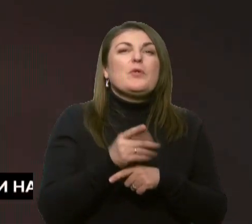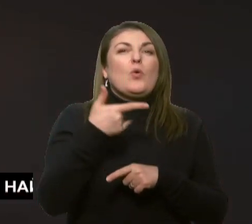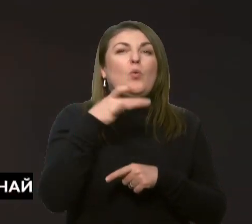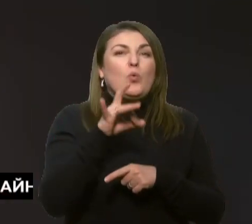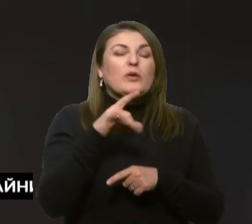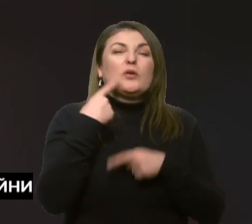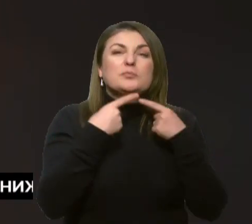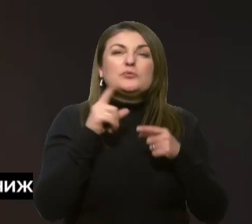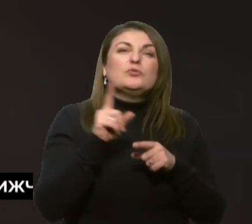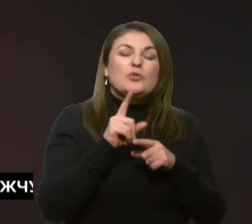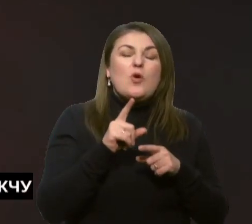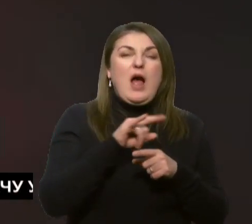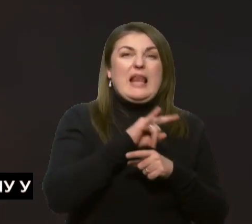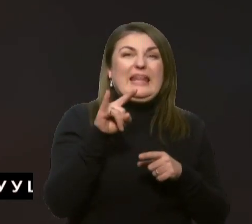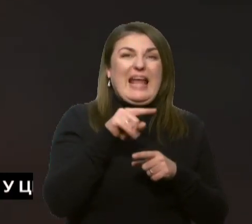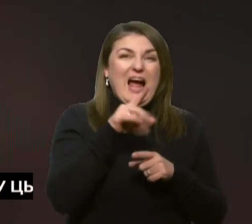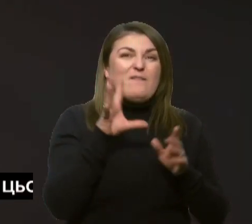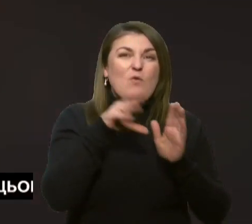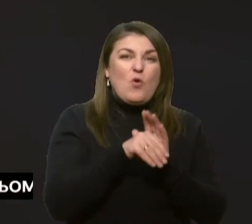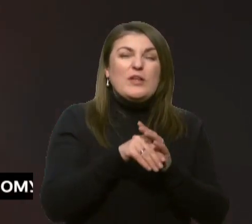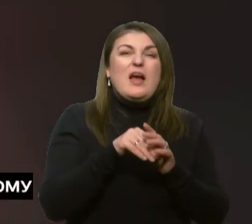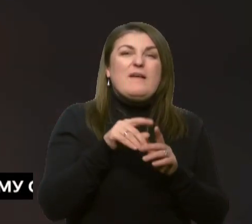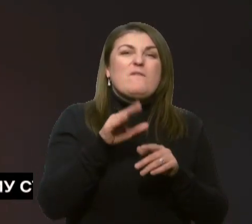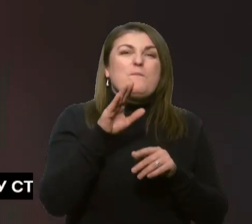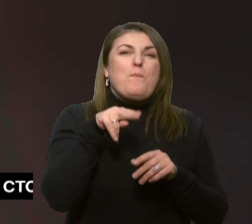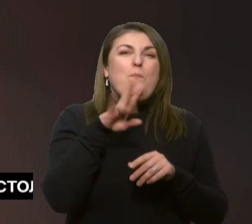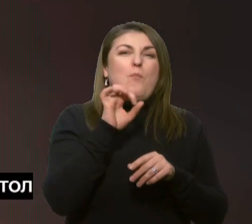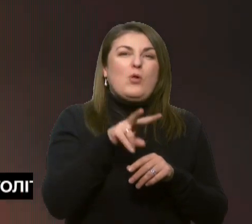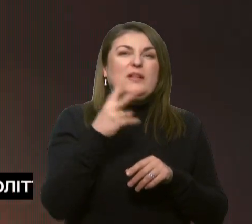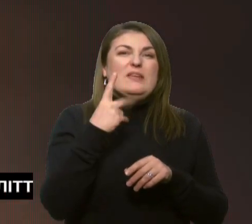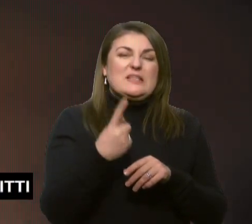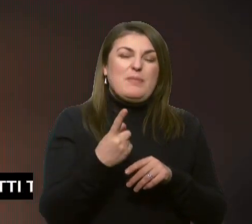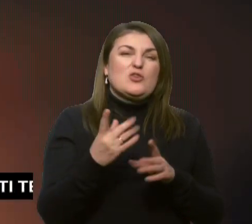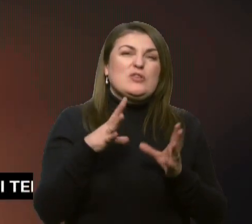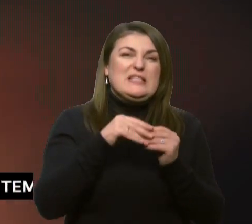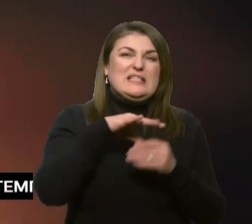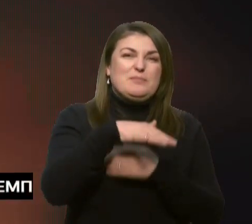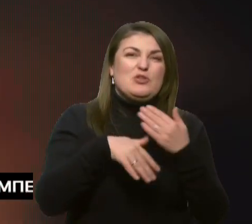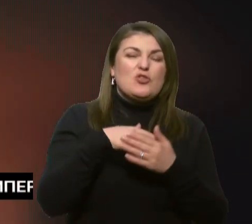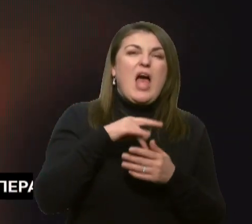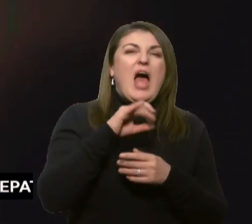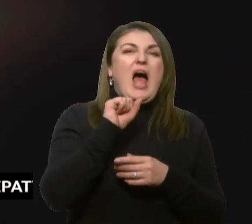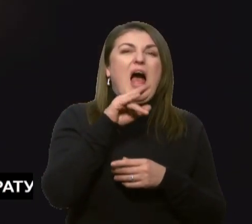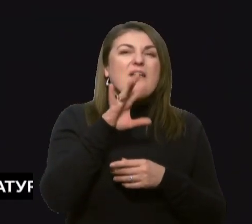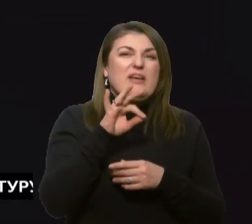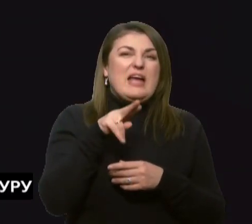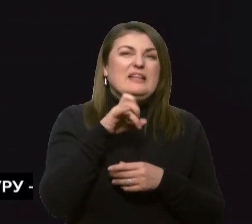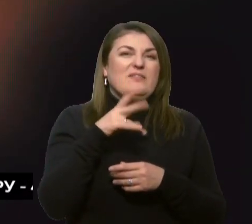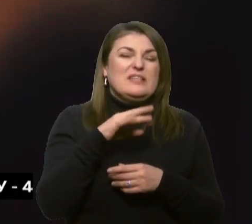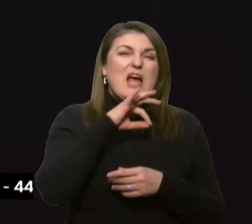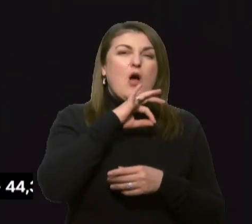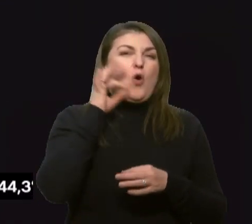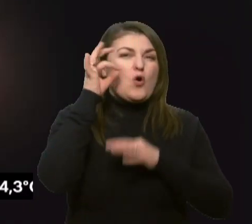що літак уходив до складу авіаційного полку 21-ї змішаної авіадивізії повітряно-космічних сил